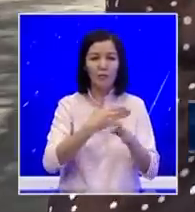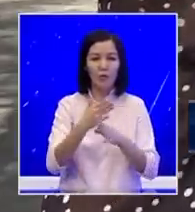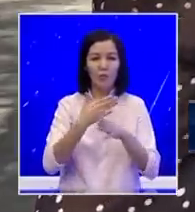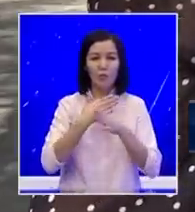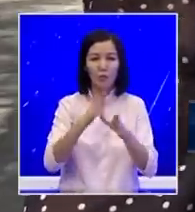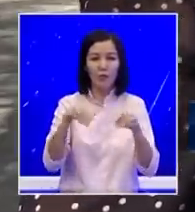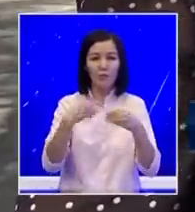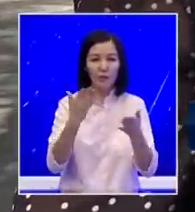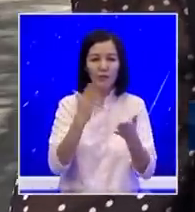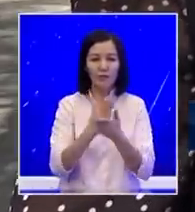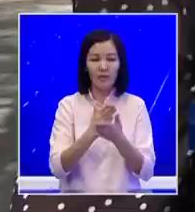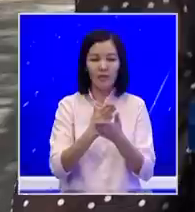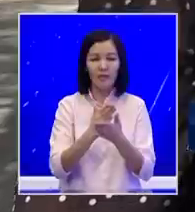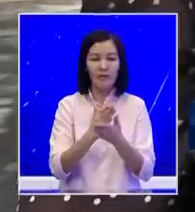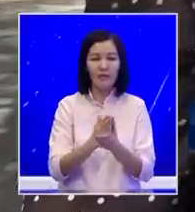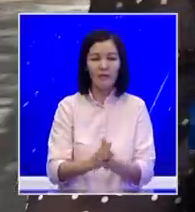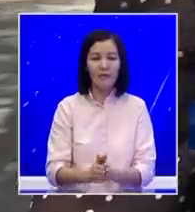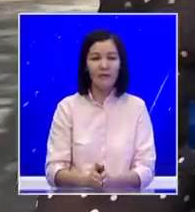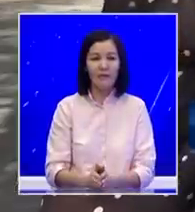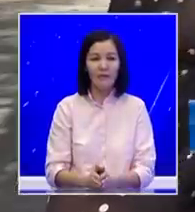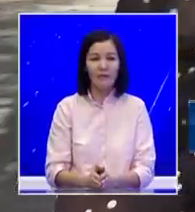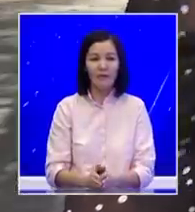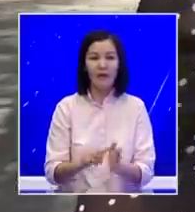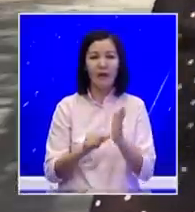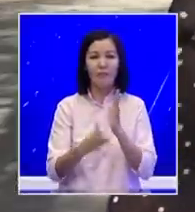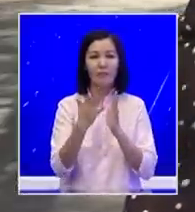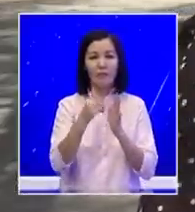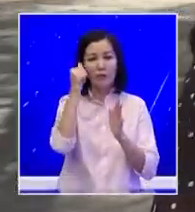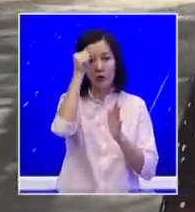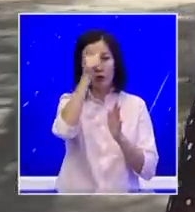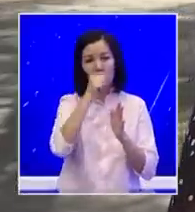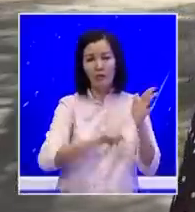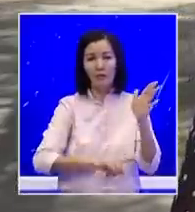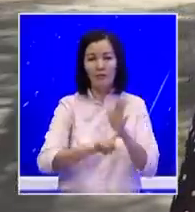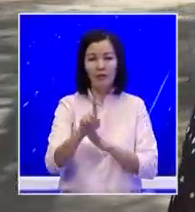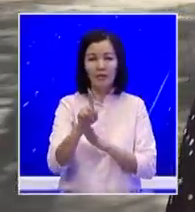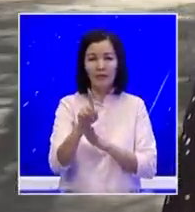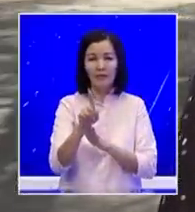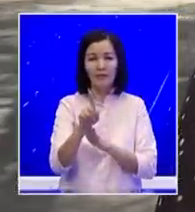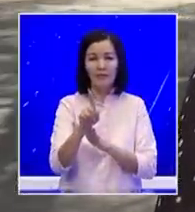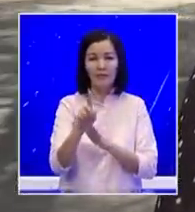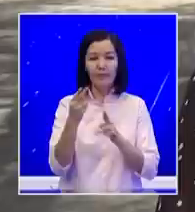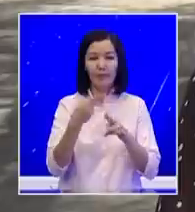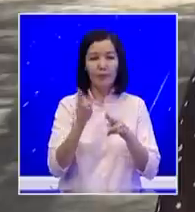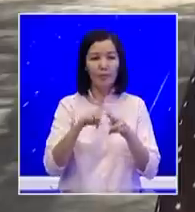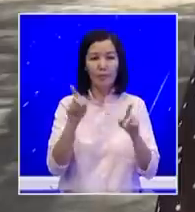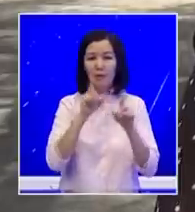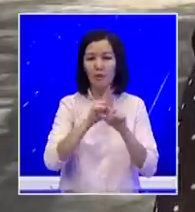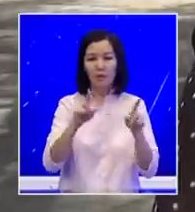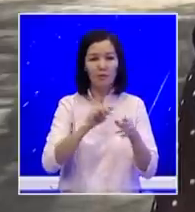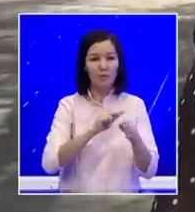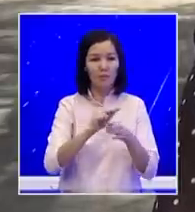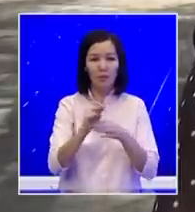көмегін жасап жатыр бұл кісі. 65 жылда бастап бұл мектеп ремонт